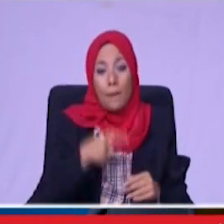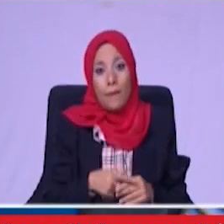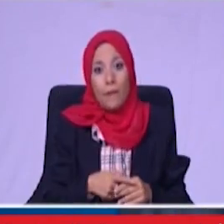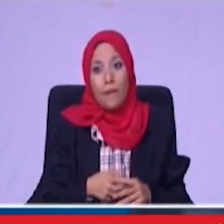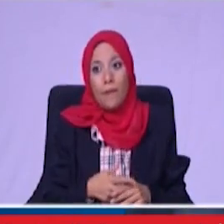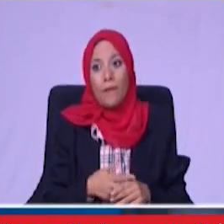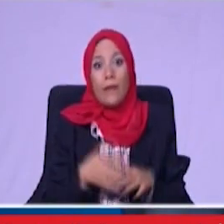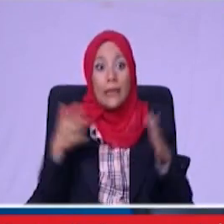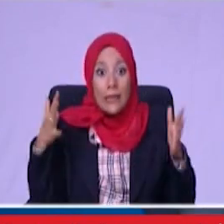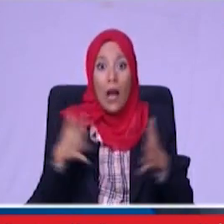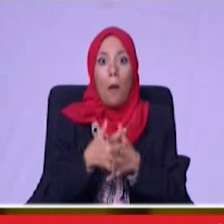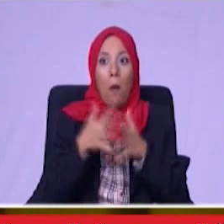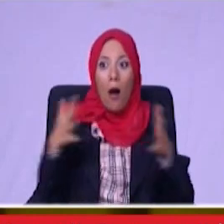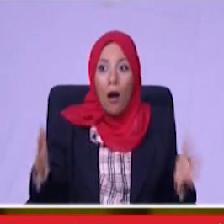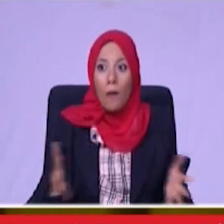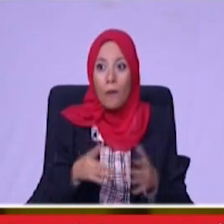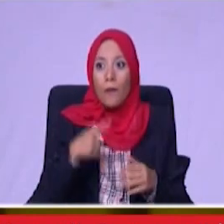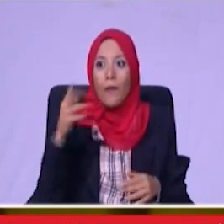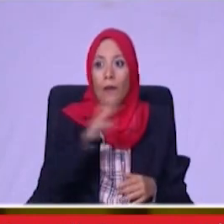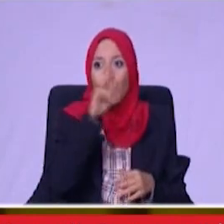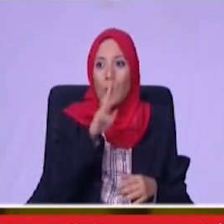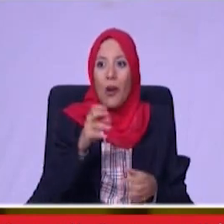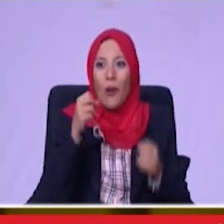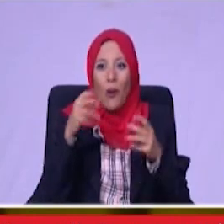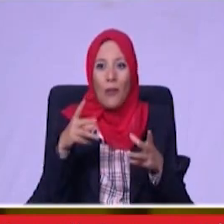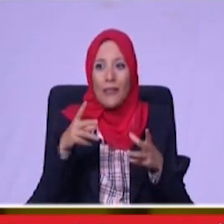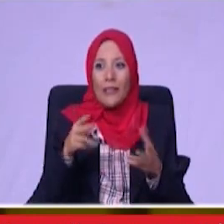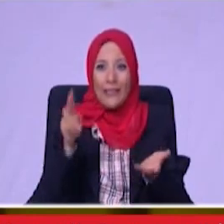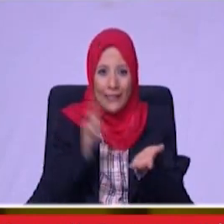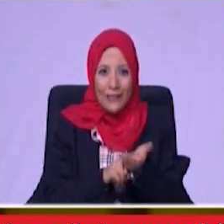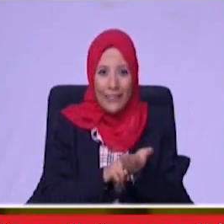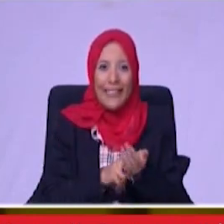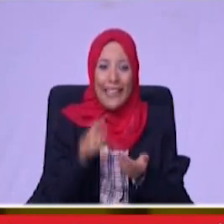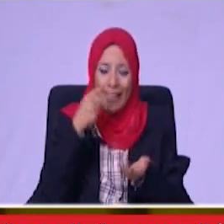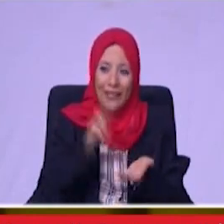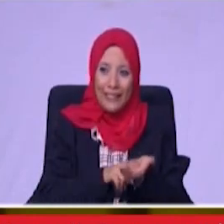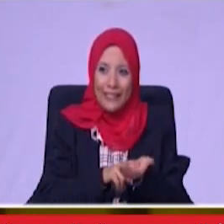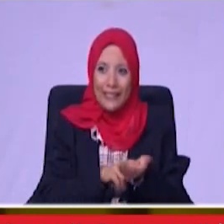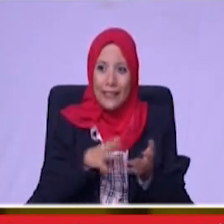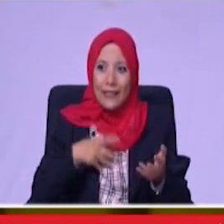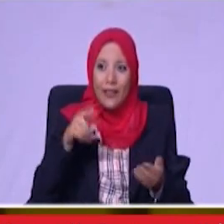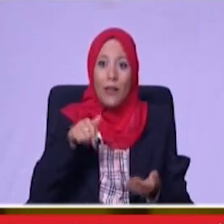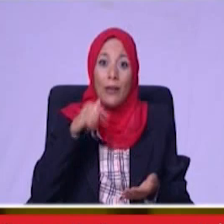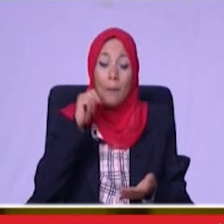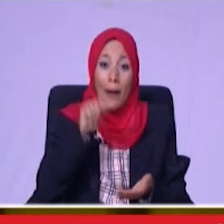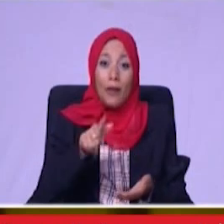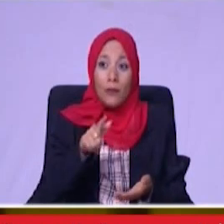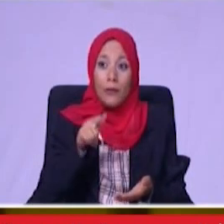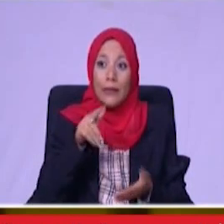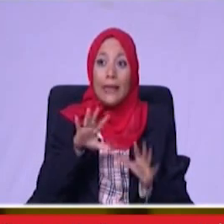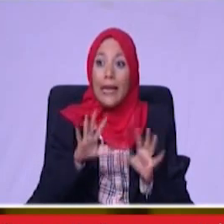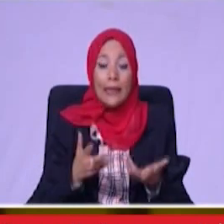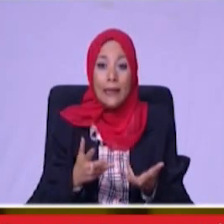زحمه سؤال اخيرا هنكمل الحلقه القادمه حد بعت يسالني هو